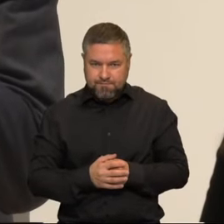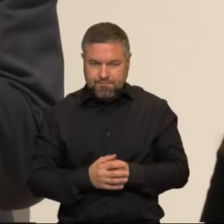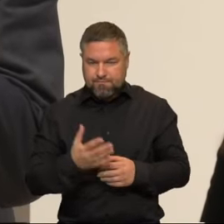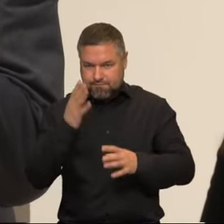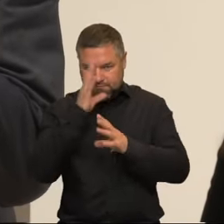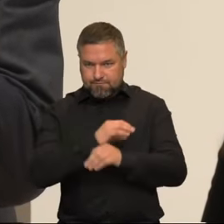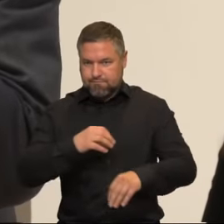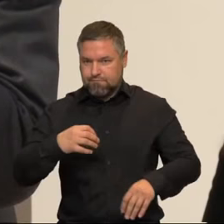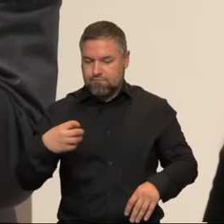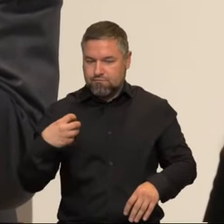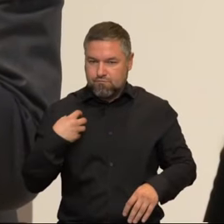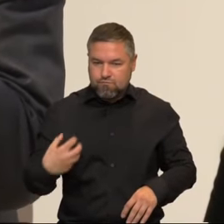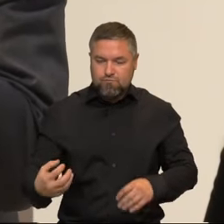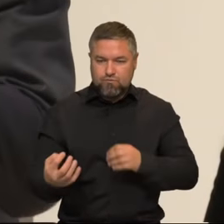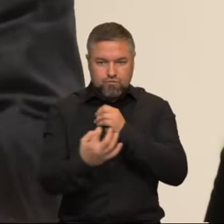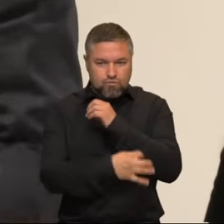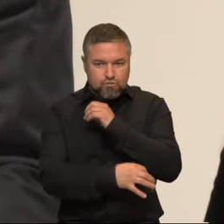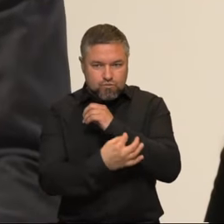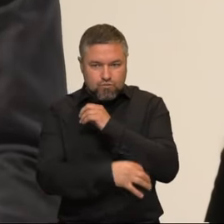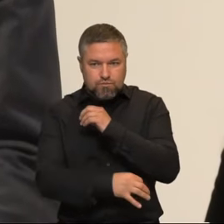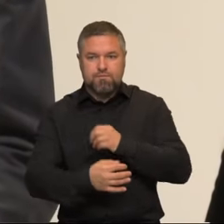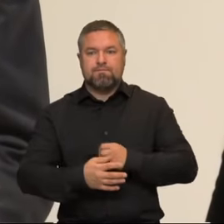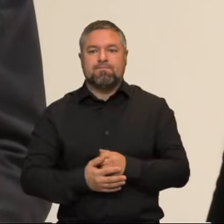goście, studenci.